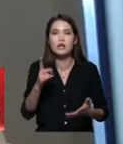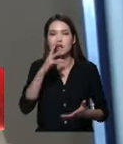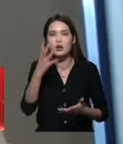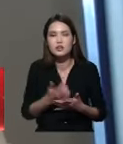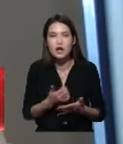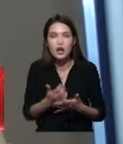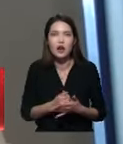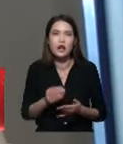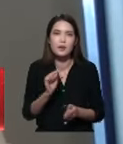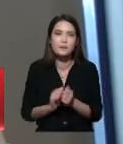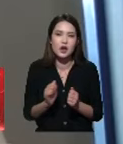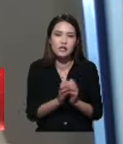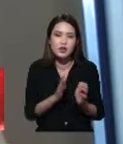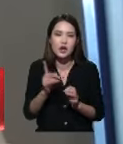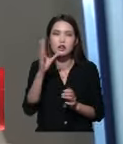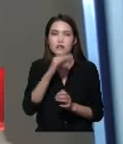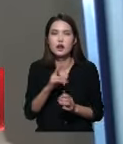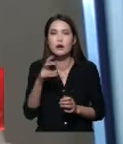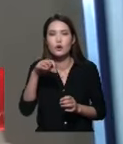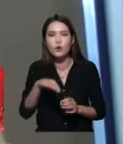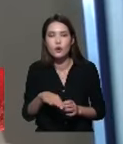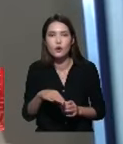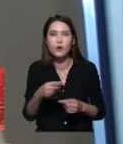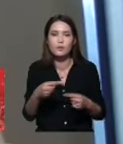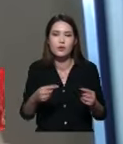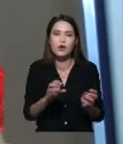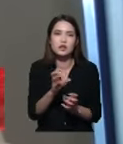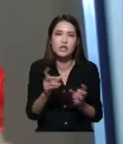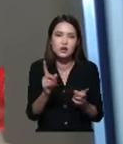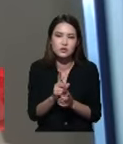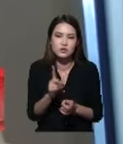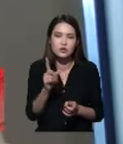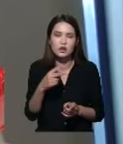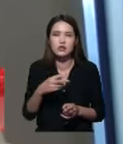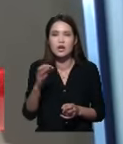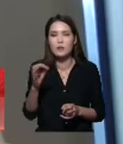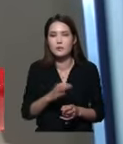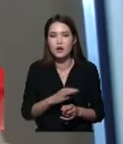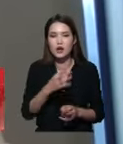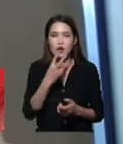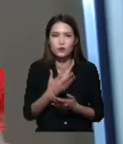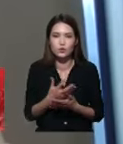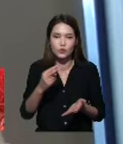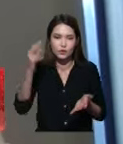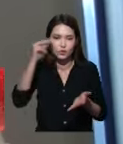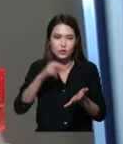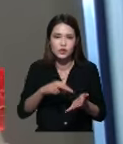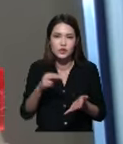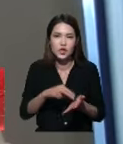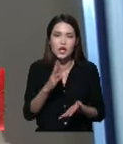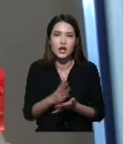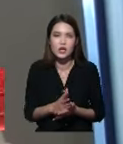целом по стране, и также будет провоцировать на рост стоимости именно хлеба, именно кондитерских изделий. Вот эти